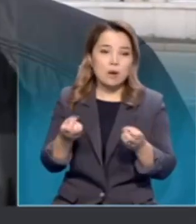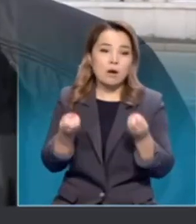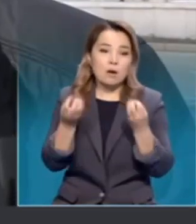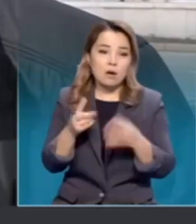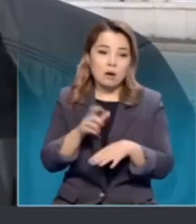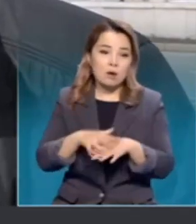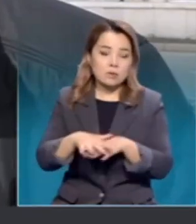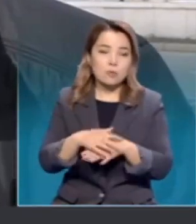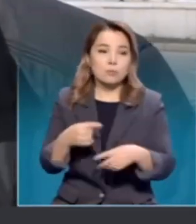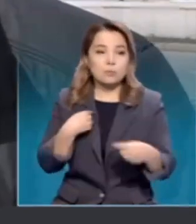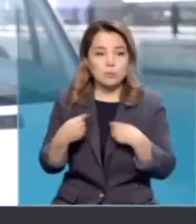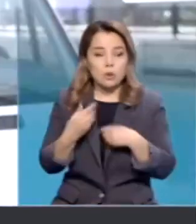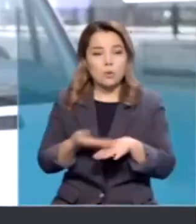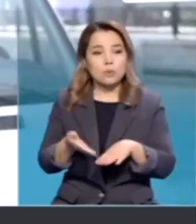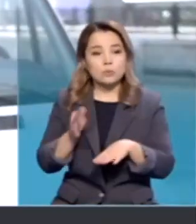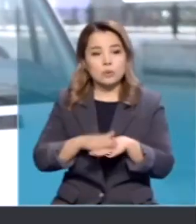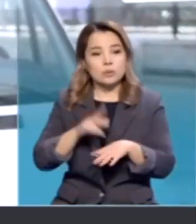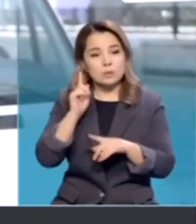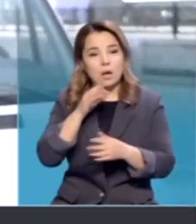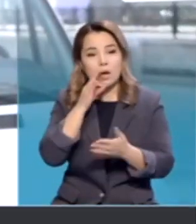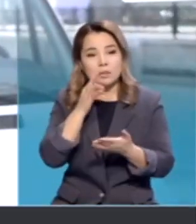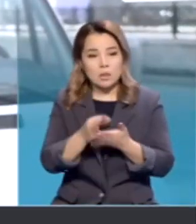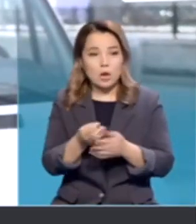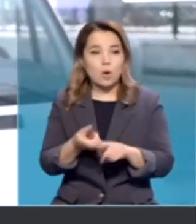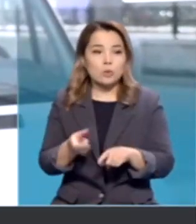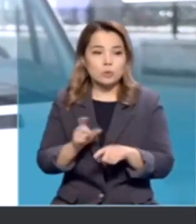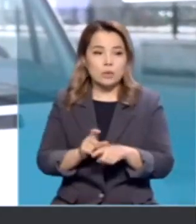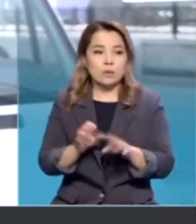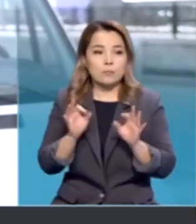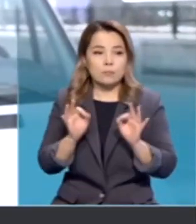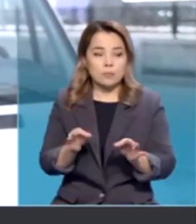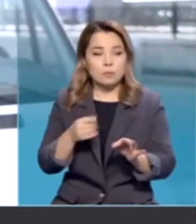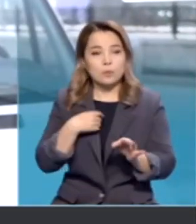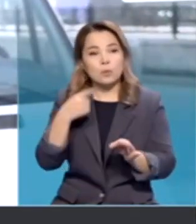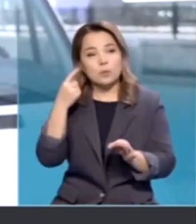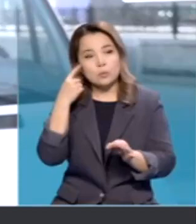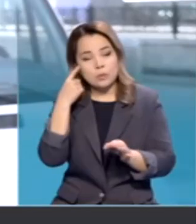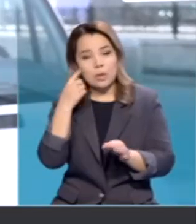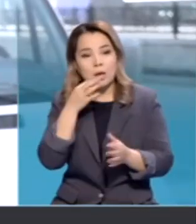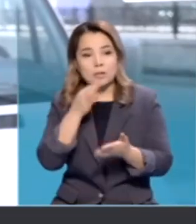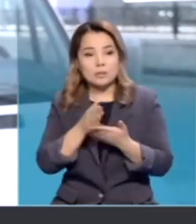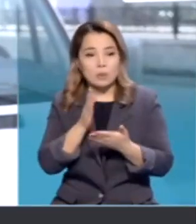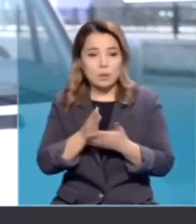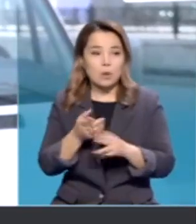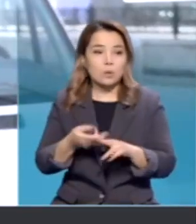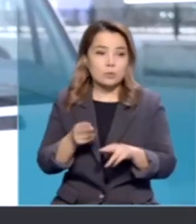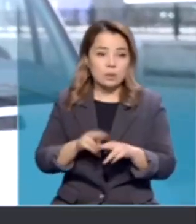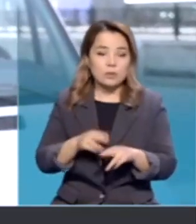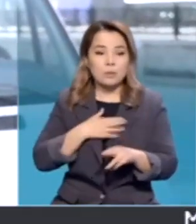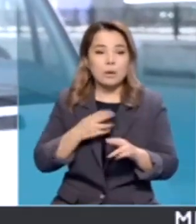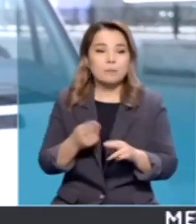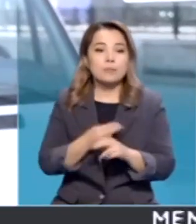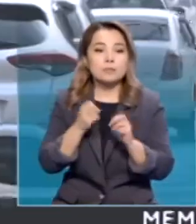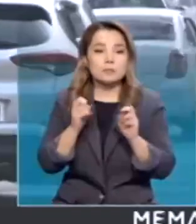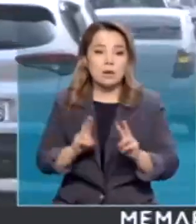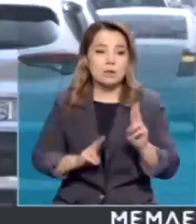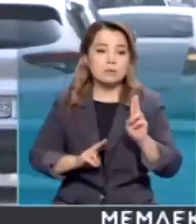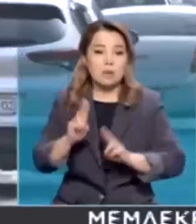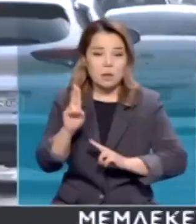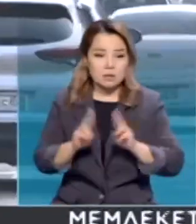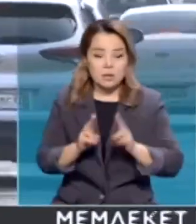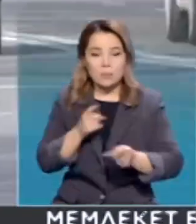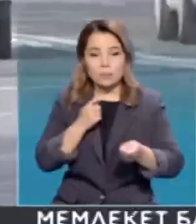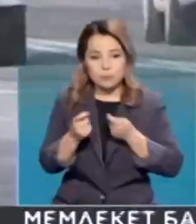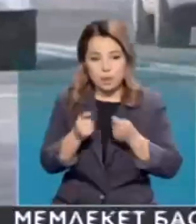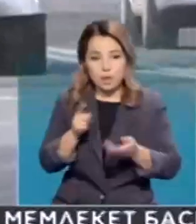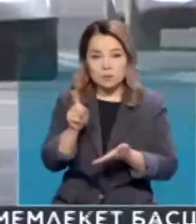қарапайым халыққа ауыр келеді. Ол өте орын нәрсе ма деп өзім ойым. Ол өзіміздің безопасымызымыз, бұл айтқанда.